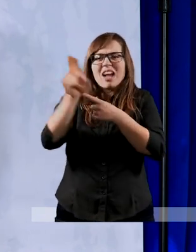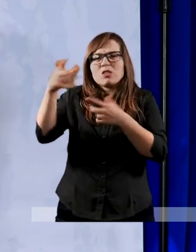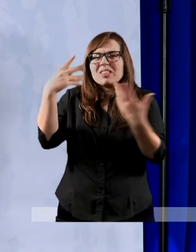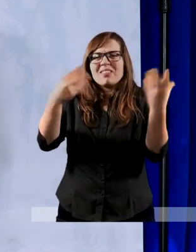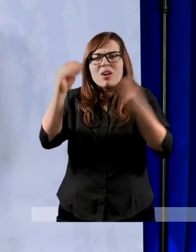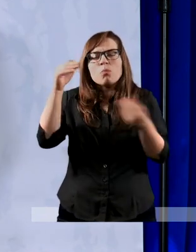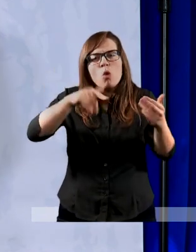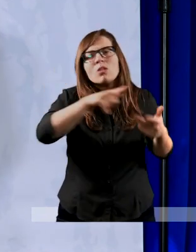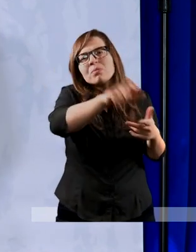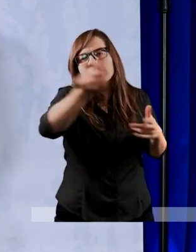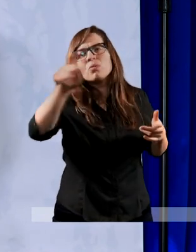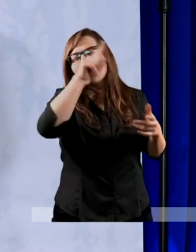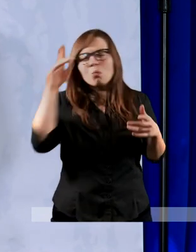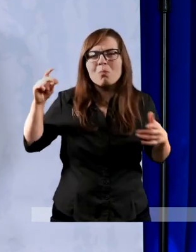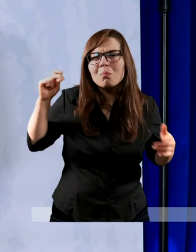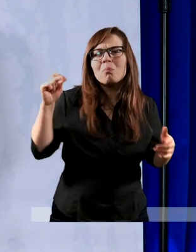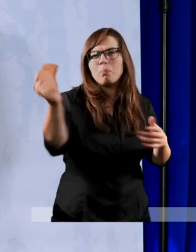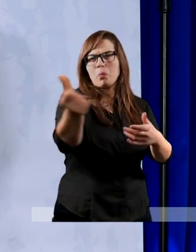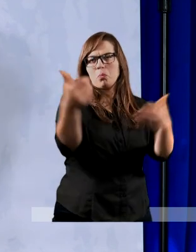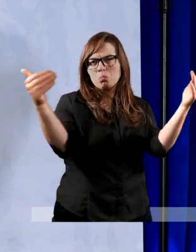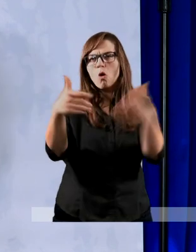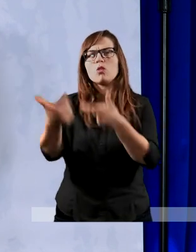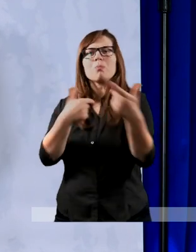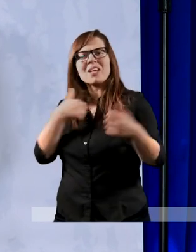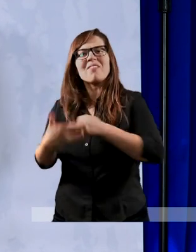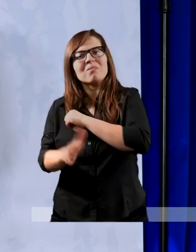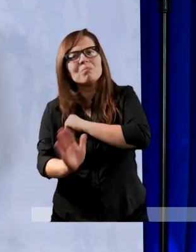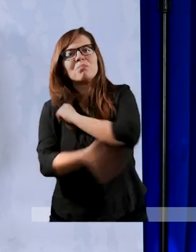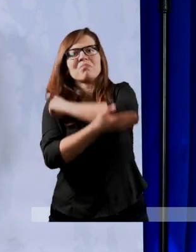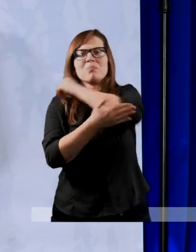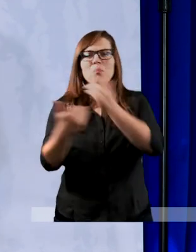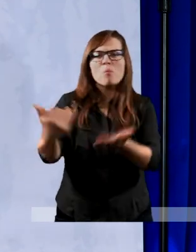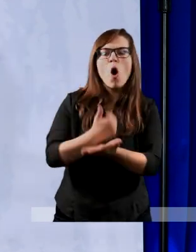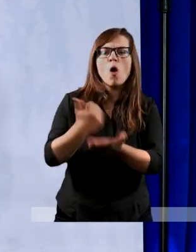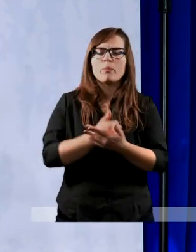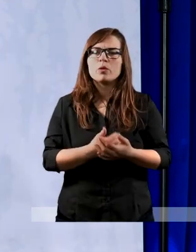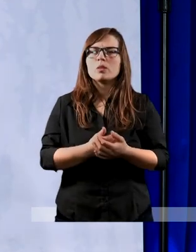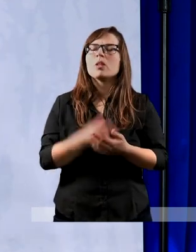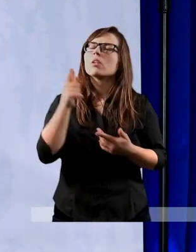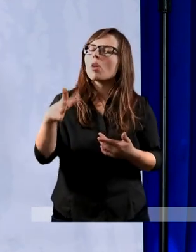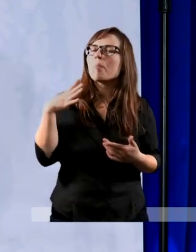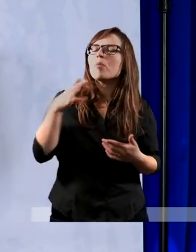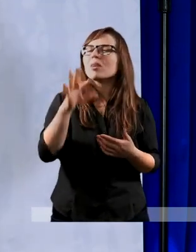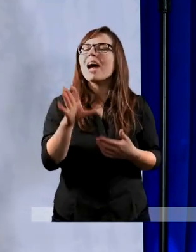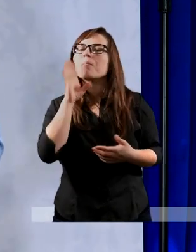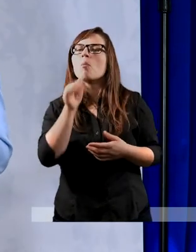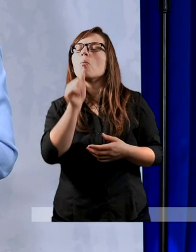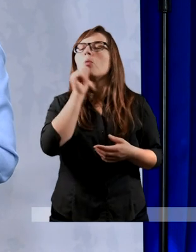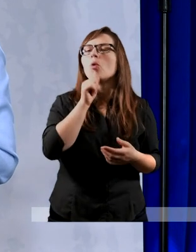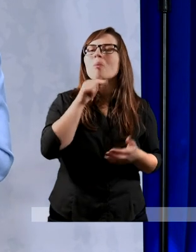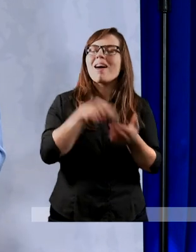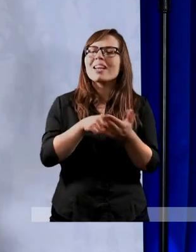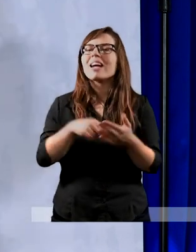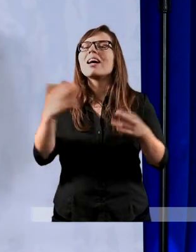ich natknąć. Dla Ciebie to jest pstryknięcie palcem po to, żeby mnie wesprzeć. Myślę, że to była taka próba wtedy,